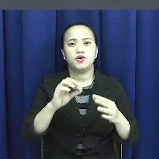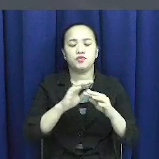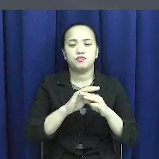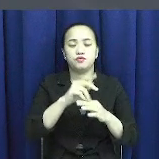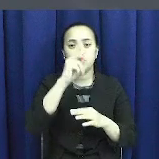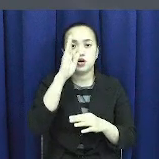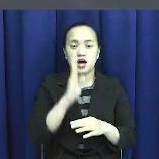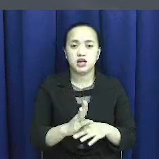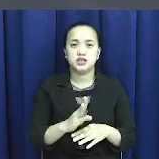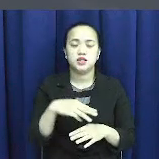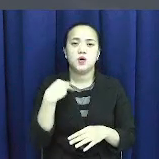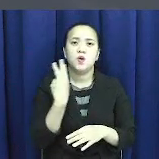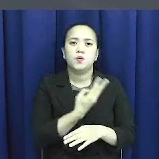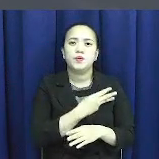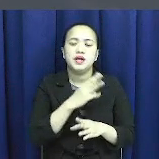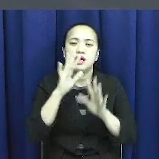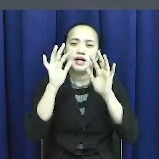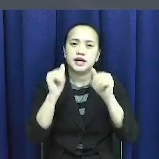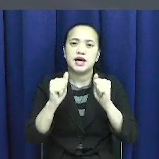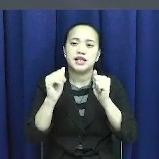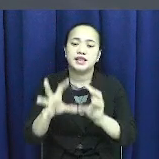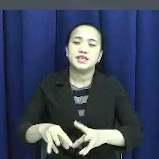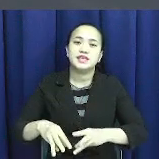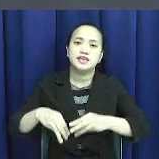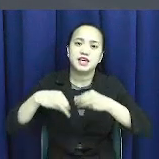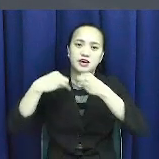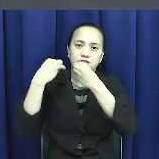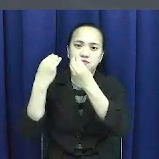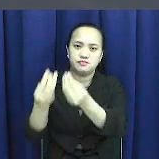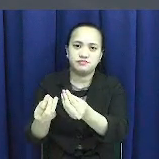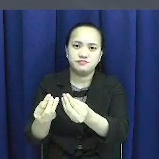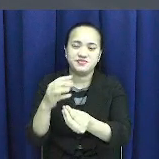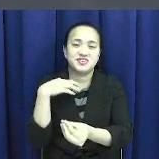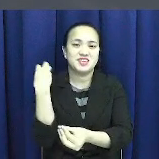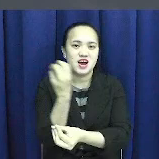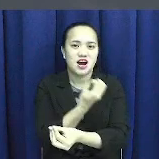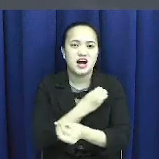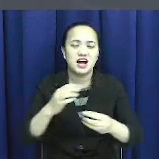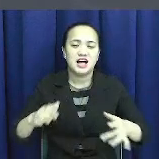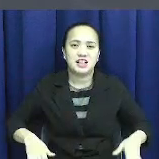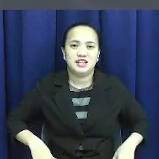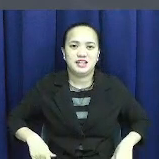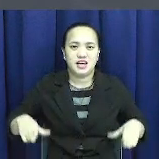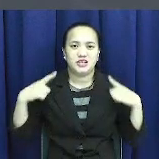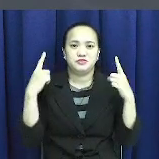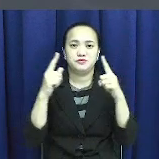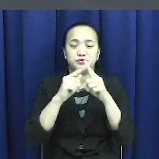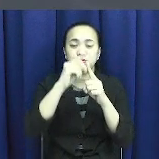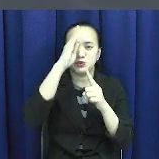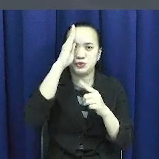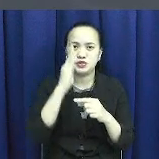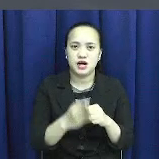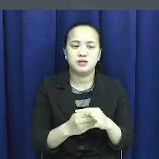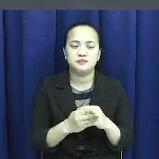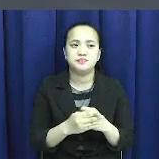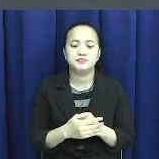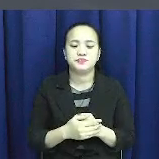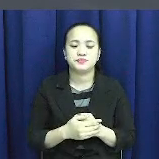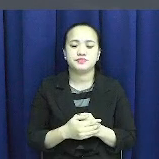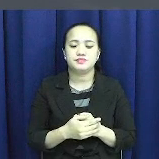God for our reasonable service. Okay? Now, tignan po natin